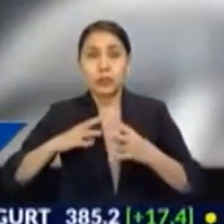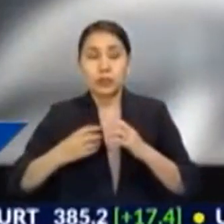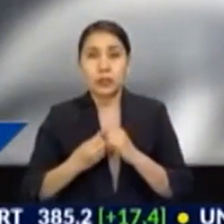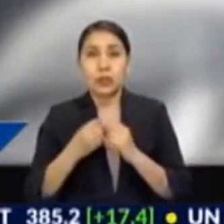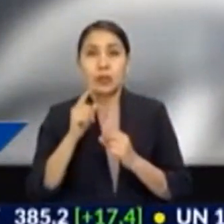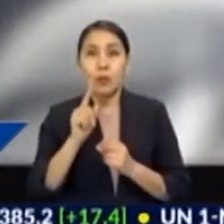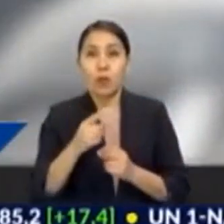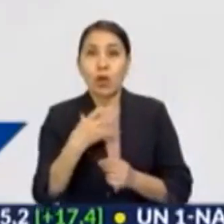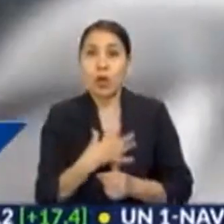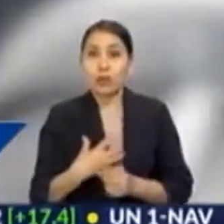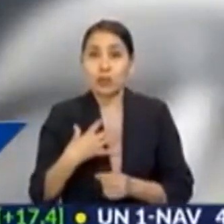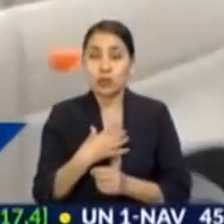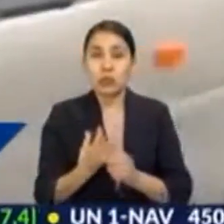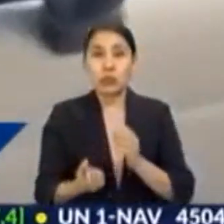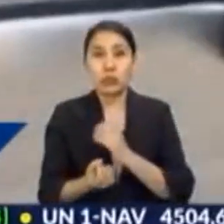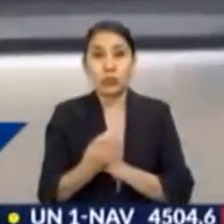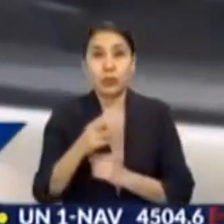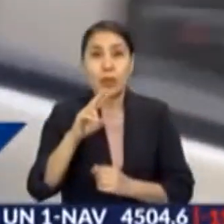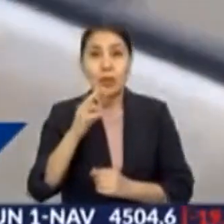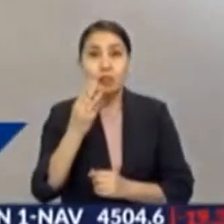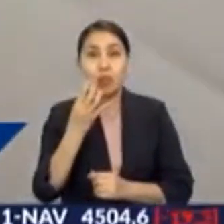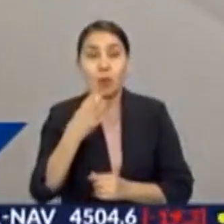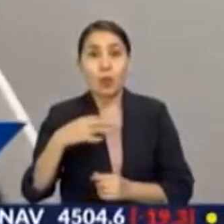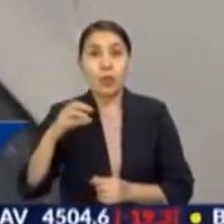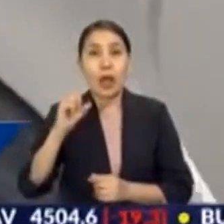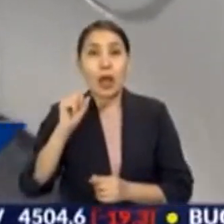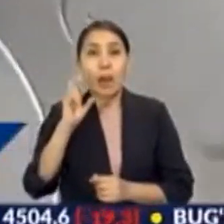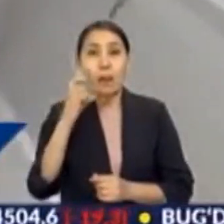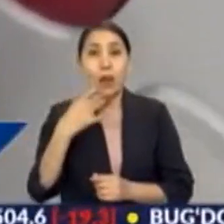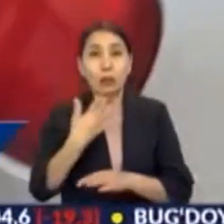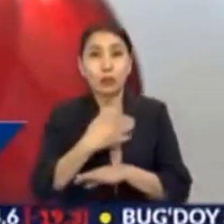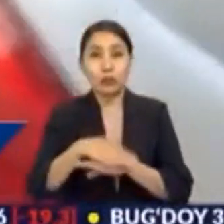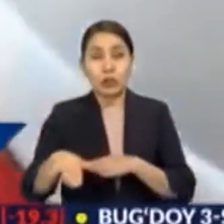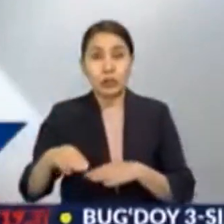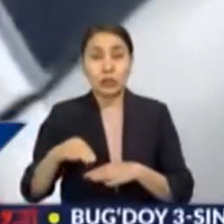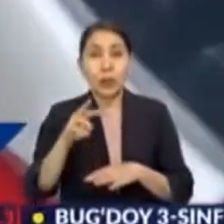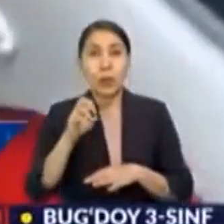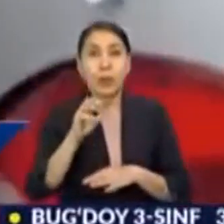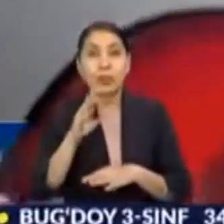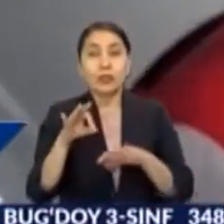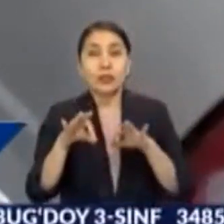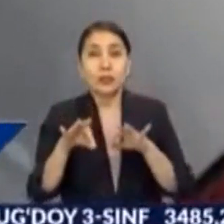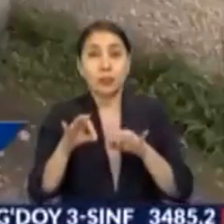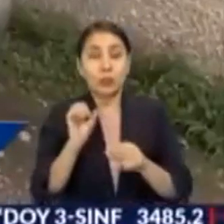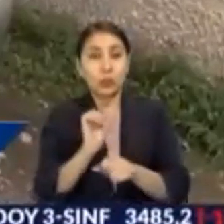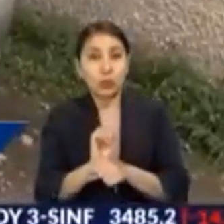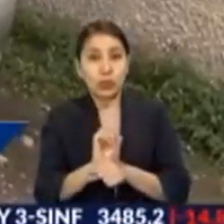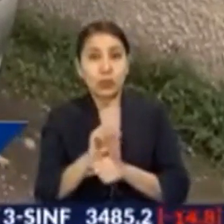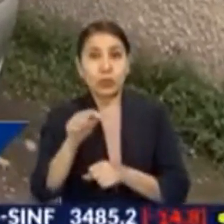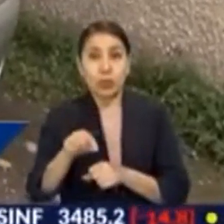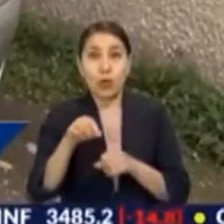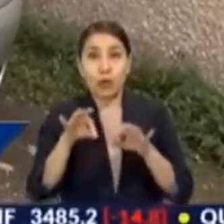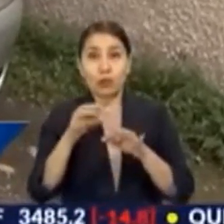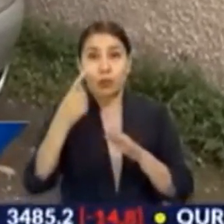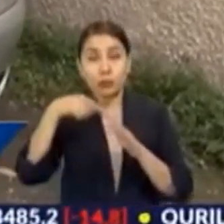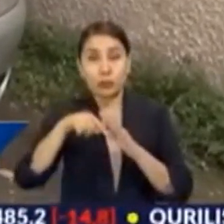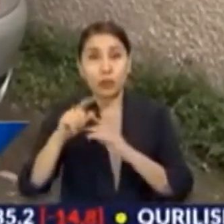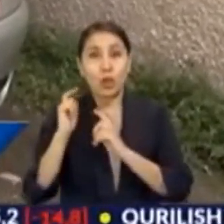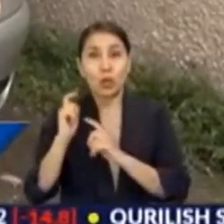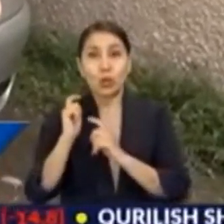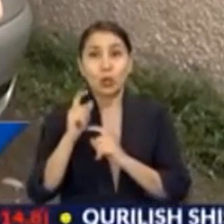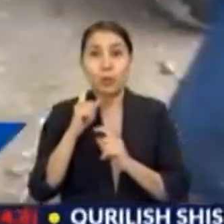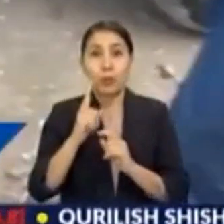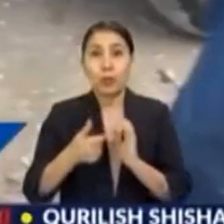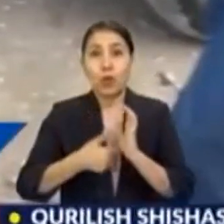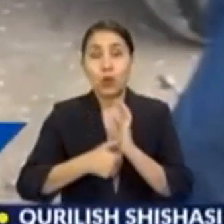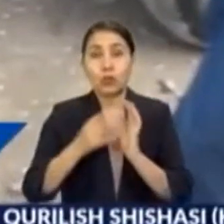kalavaning asosiy uchi aniqlanib, Yashnobod tumani Abay ko'chasida harakatlanayotgan Matiz avtomashinasi to'xtatildi. Avtomashina yukxonasidan